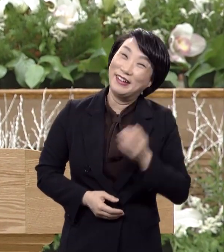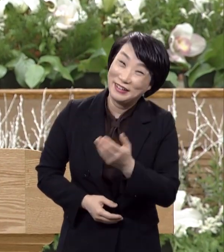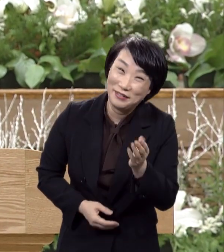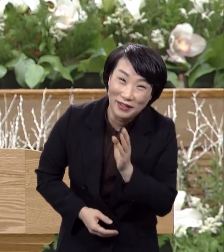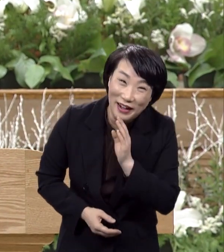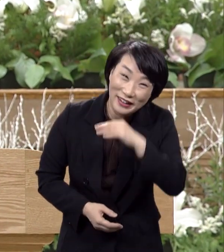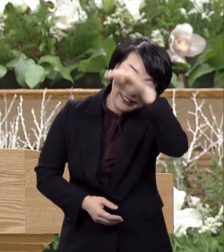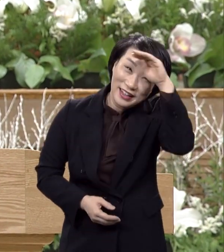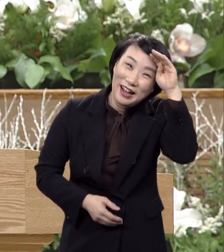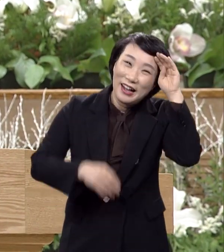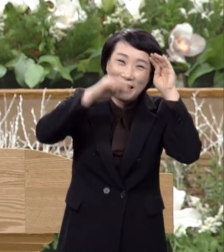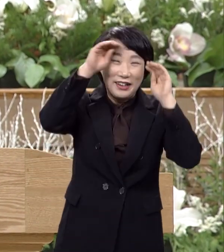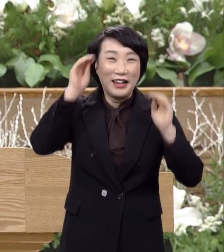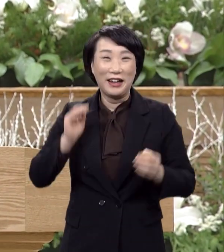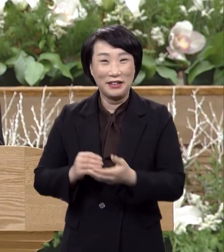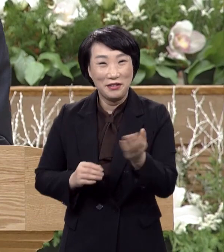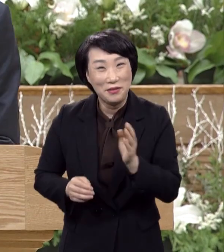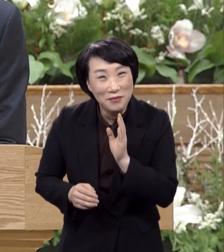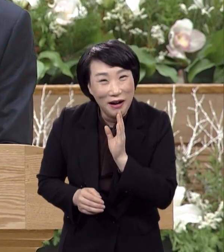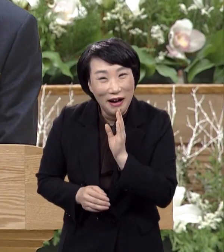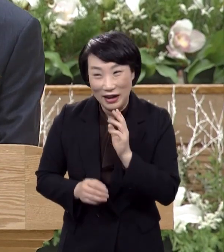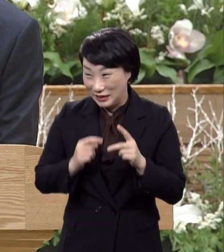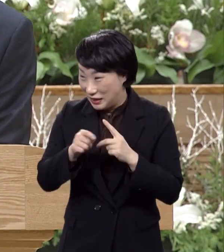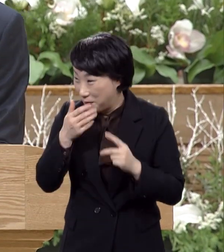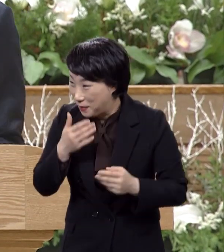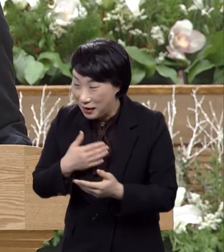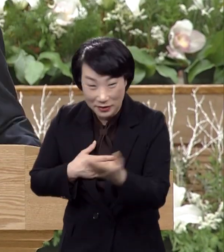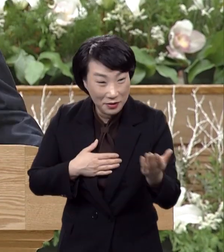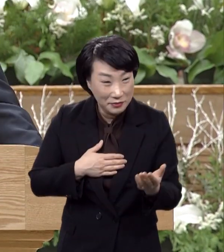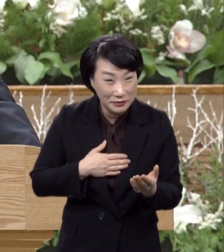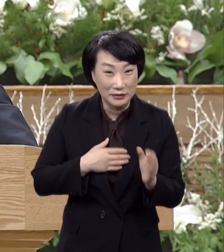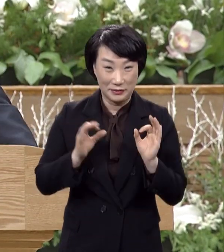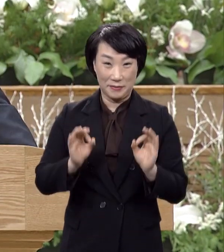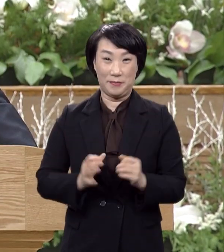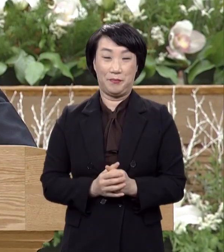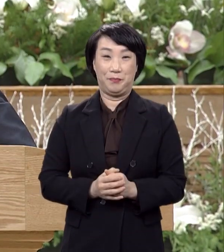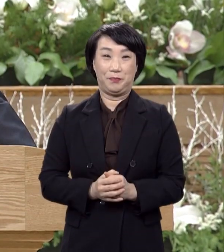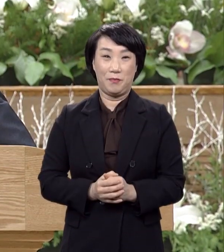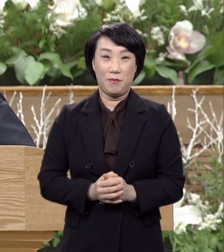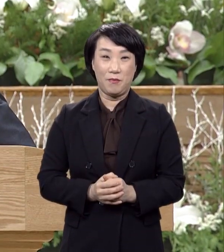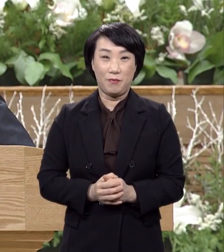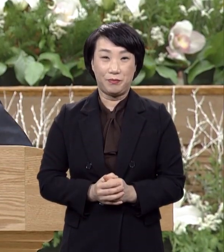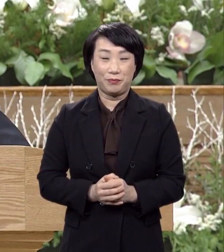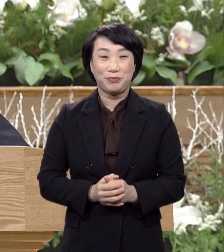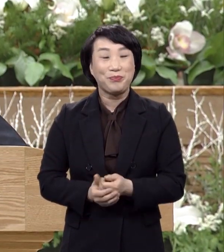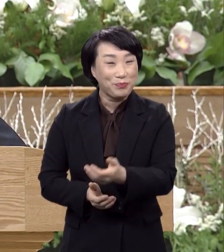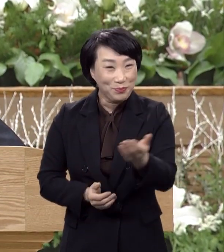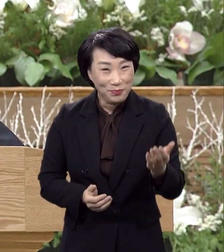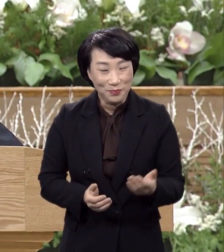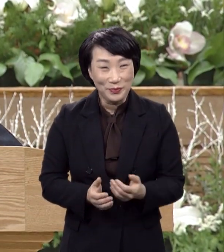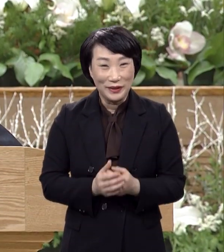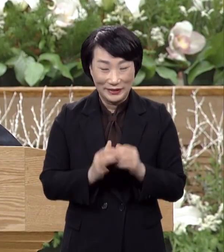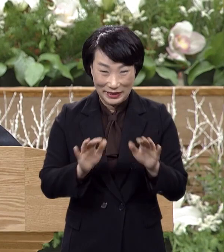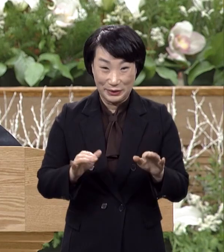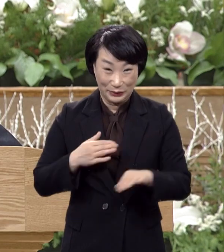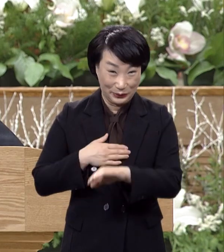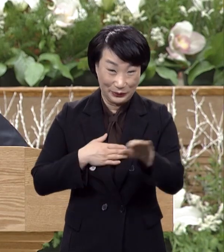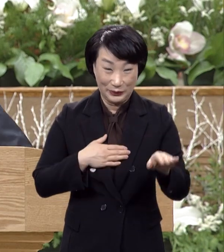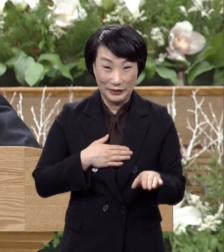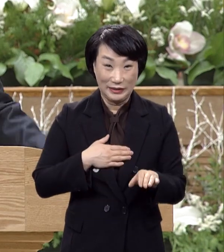얼마나 다행스러운 일이냐 이 말이에요. 이해가 되십니까? 예, 여러분들이요. 그러므로 우리는